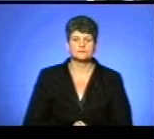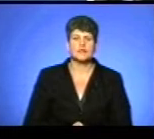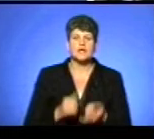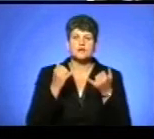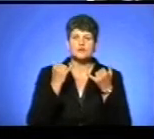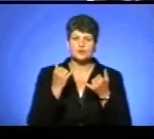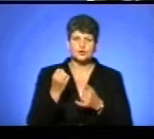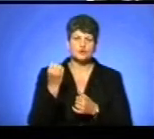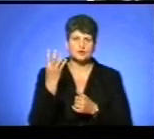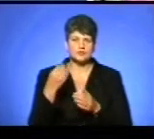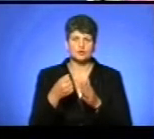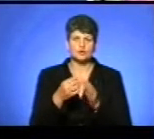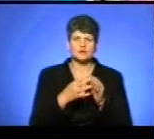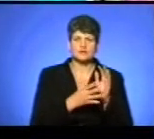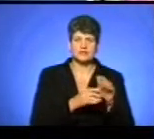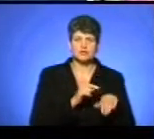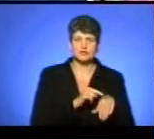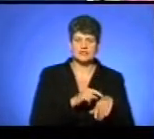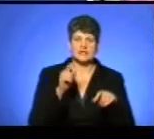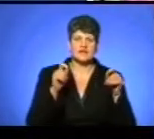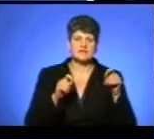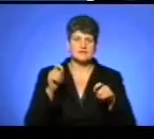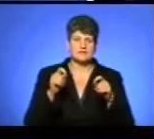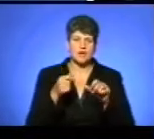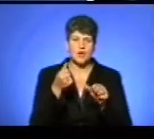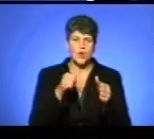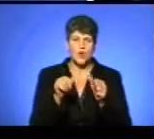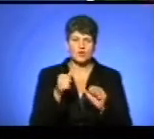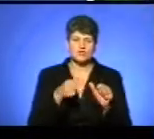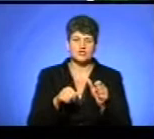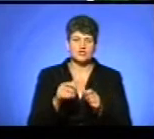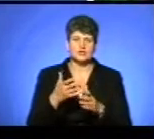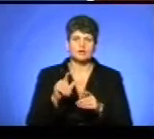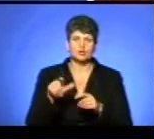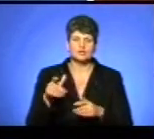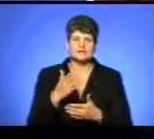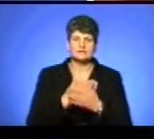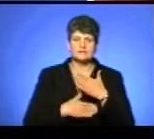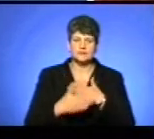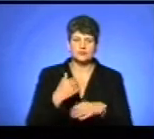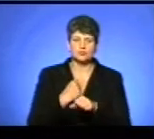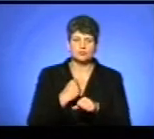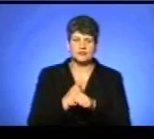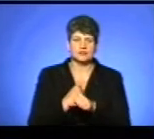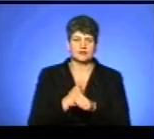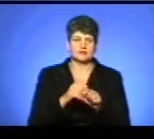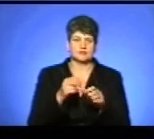Сьогодні з 14 до 19 години на фестивалі гончарів у Тернополі люди з інвалідністю ліпили вироби з глини.